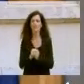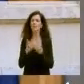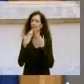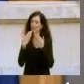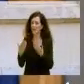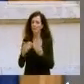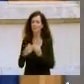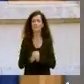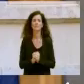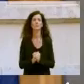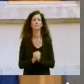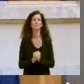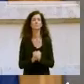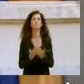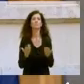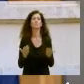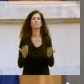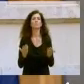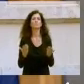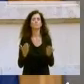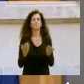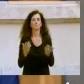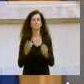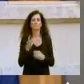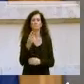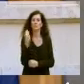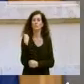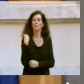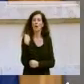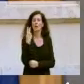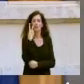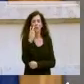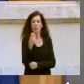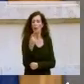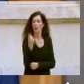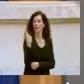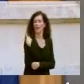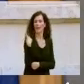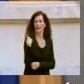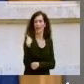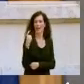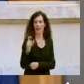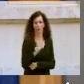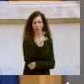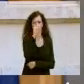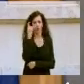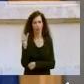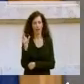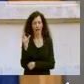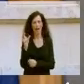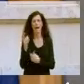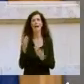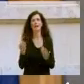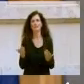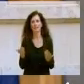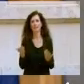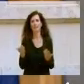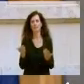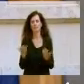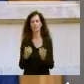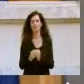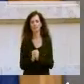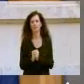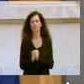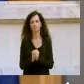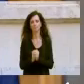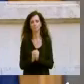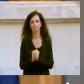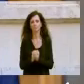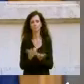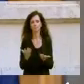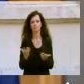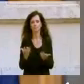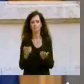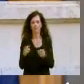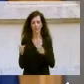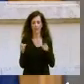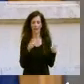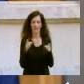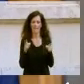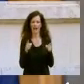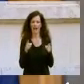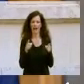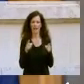ieri ben chiaro che abbiamo ben superata la fase più